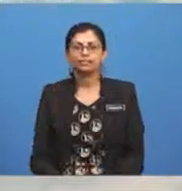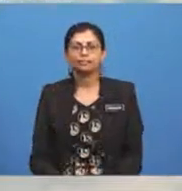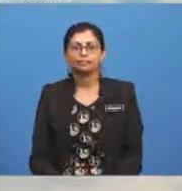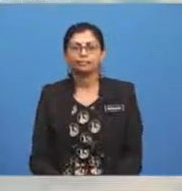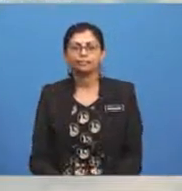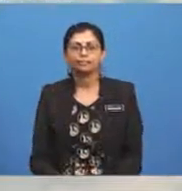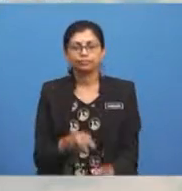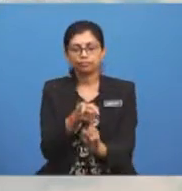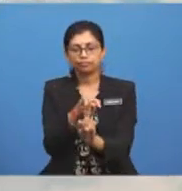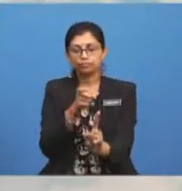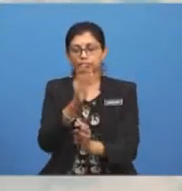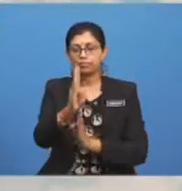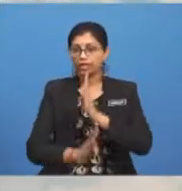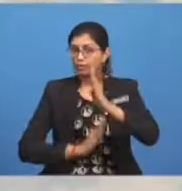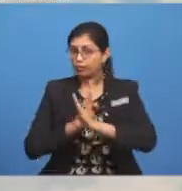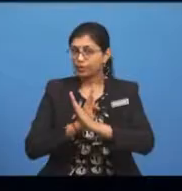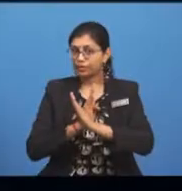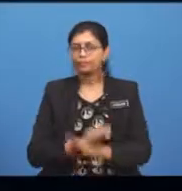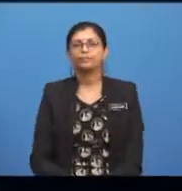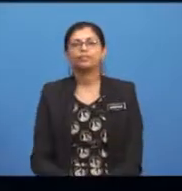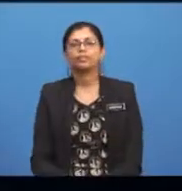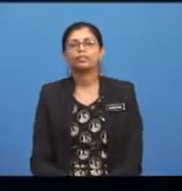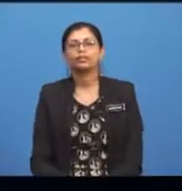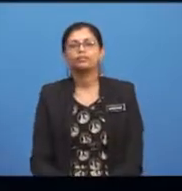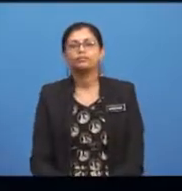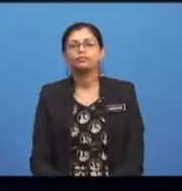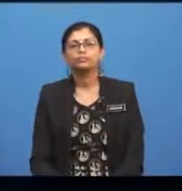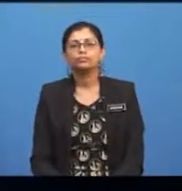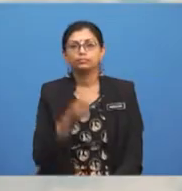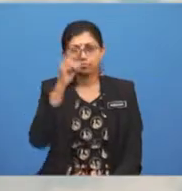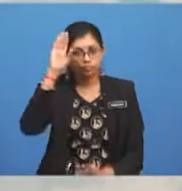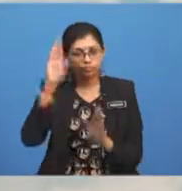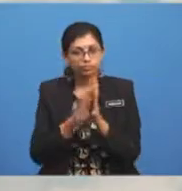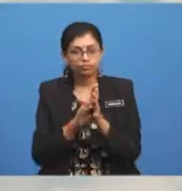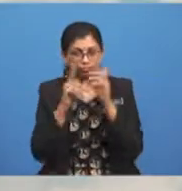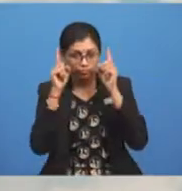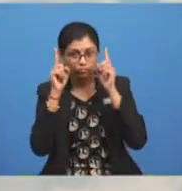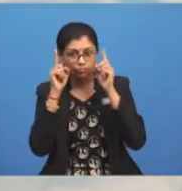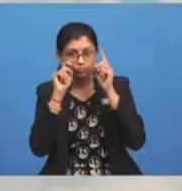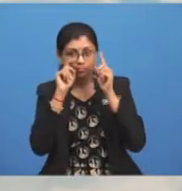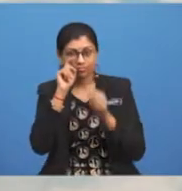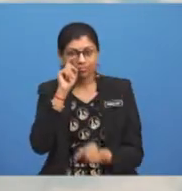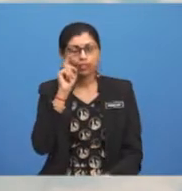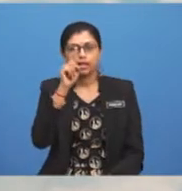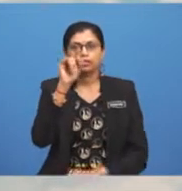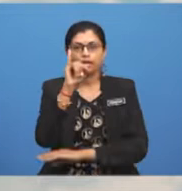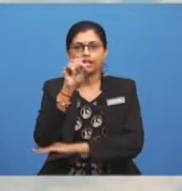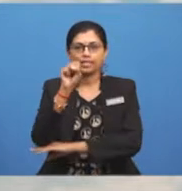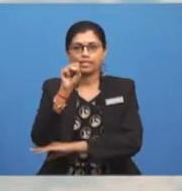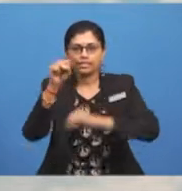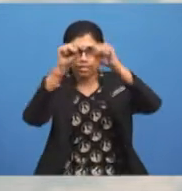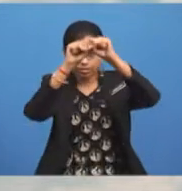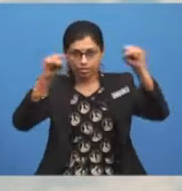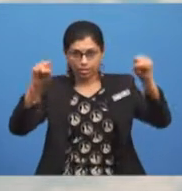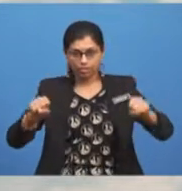408 km dari bumi. Lihat paparan di skrin. Ya, inilah rupa ISS yang